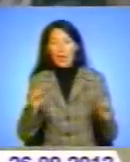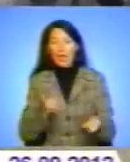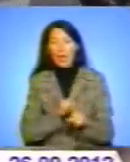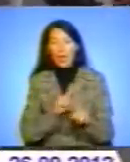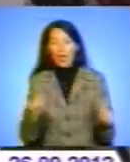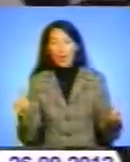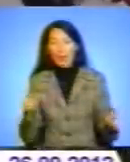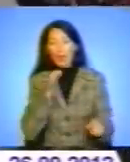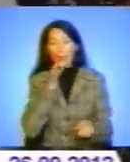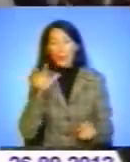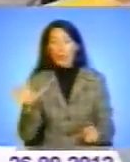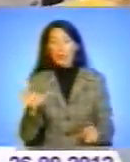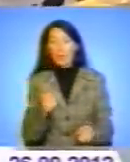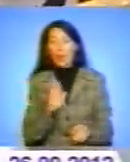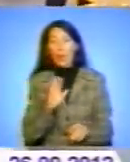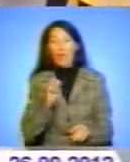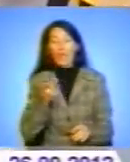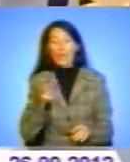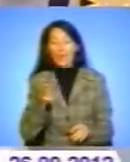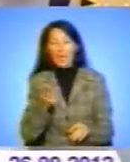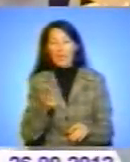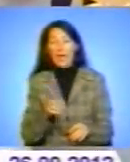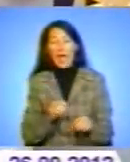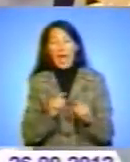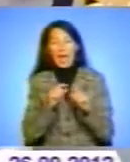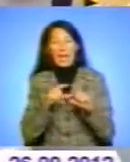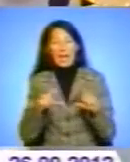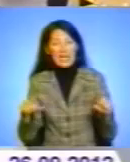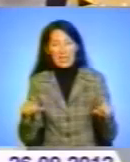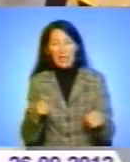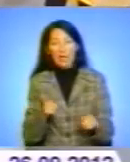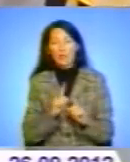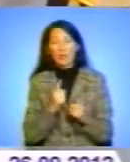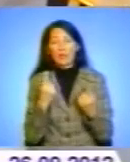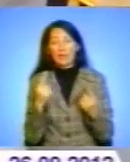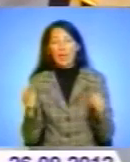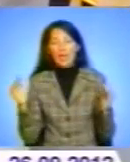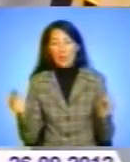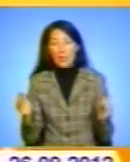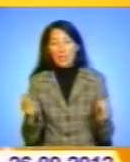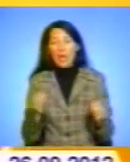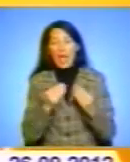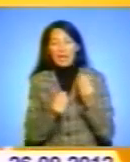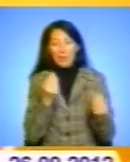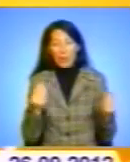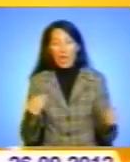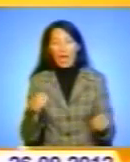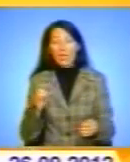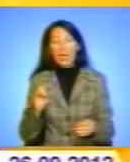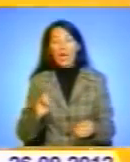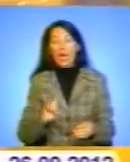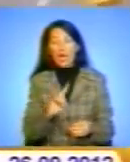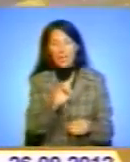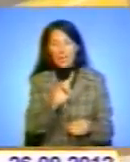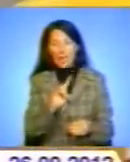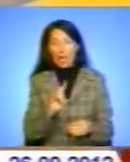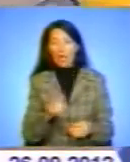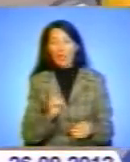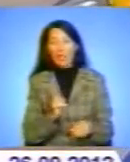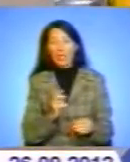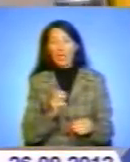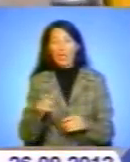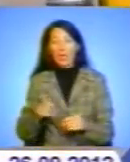у ветклініках. Найбільший експонат на виставці – сільськогосподарський літак нового покоління. Він розганяється до 120 км